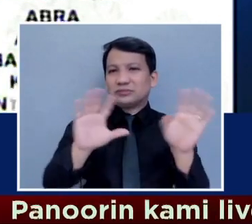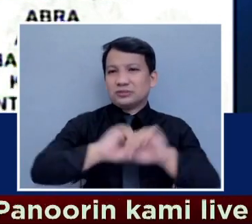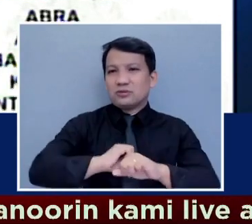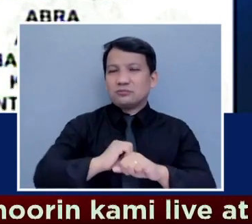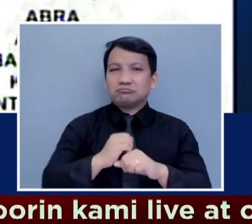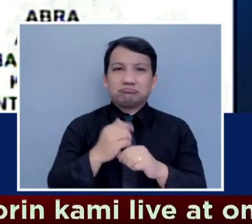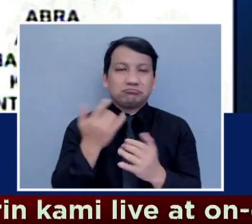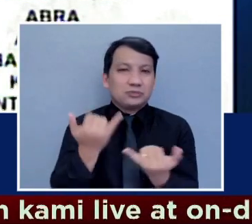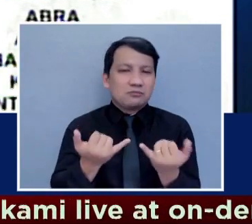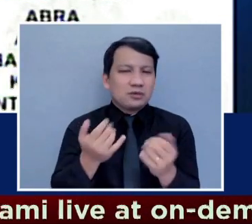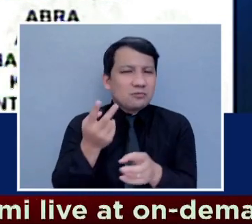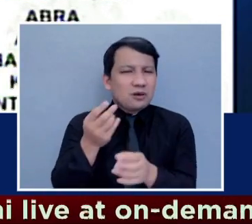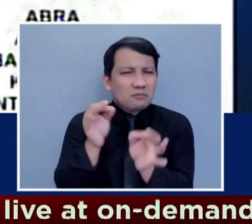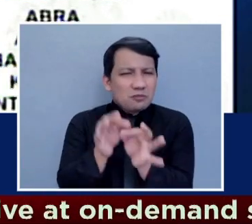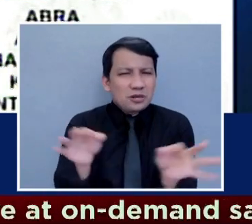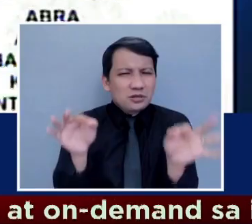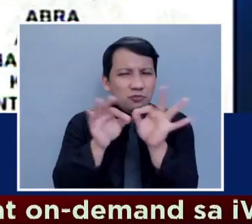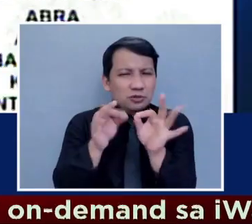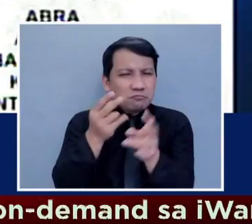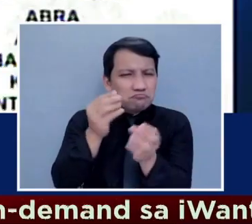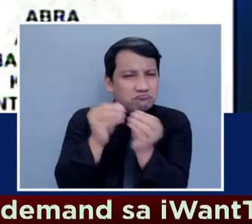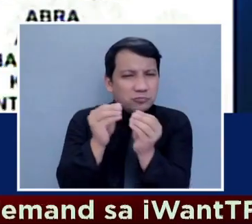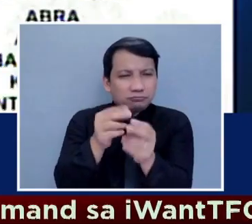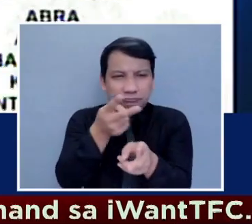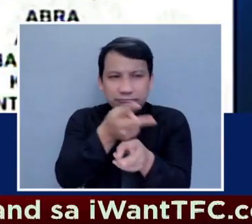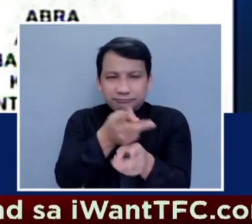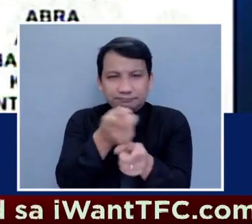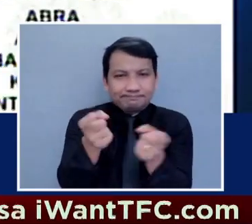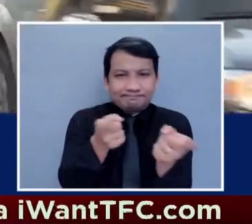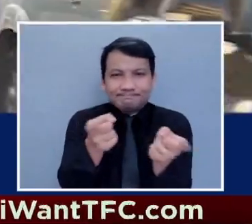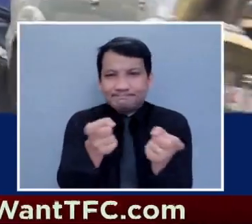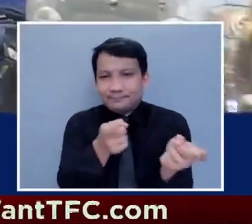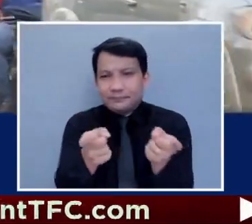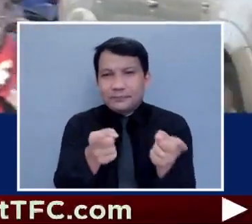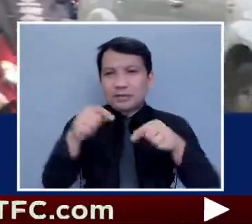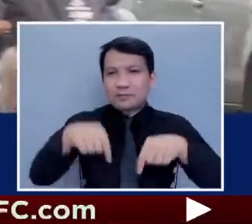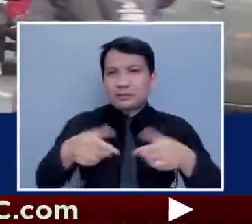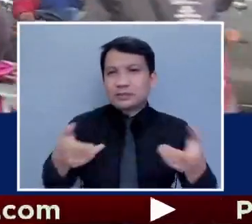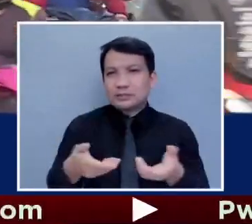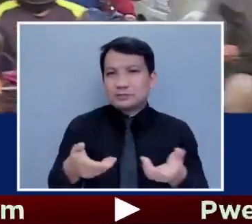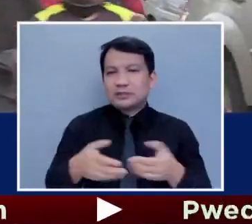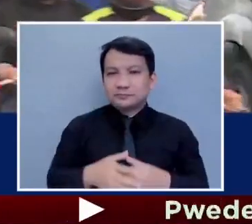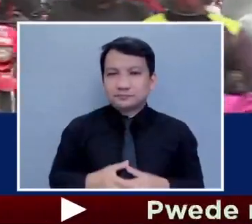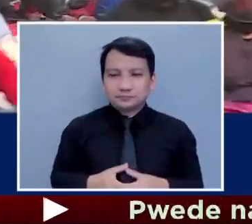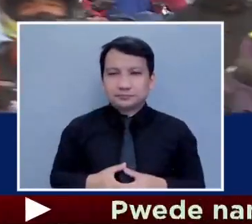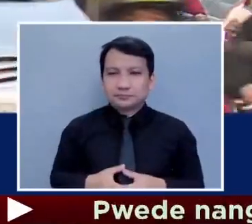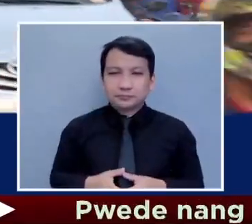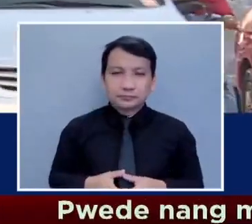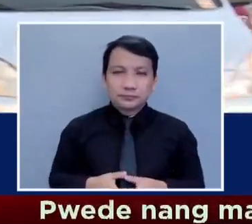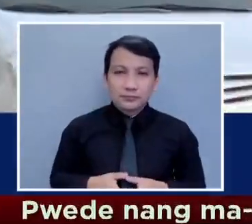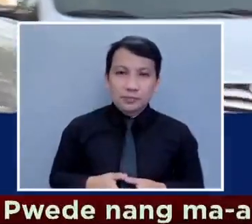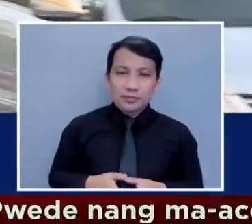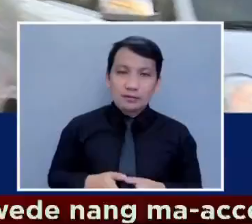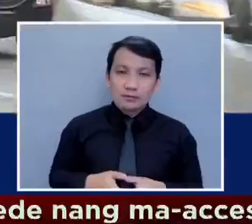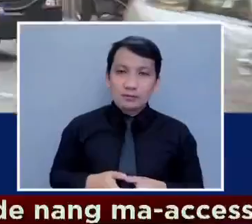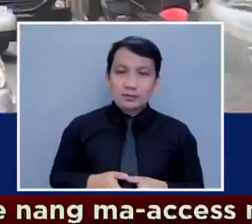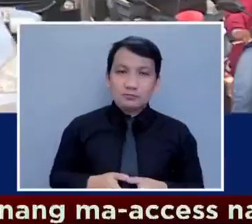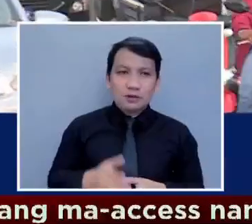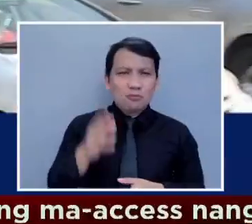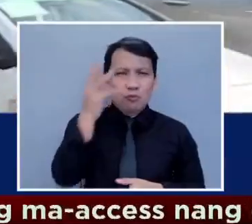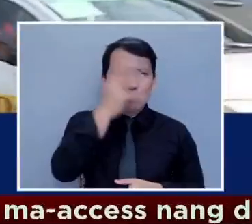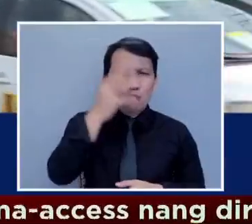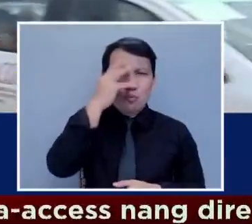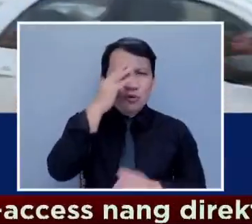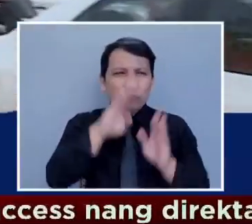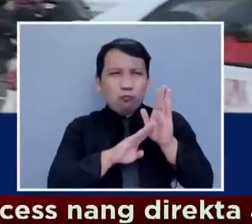So kailangan lang natin, syempre, i-manage ito habang andito. Sa kabila ng pangamba ng ilan sa muling